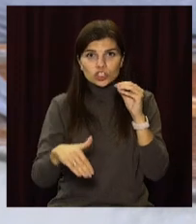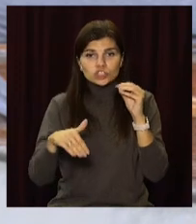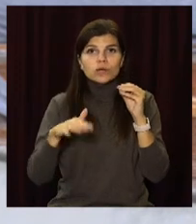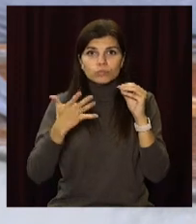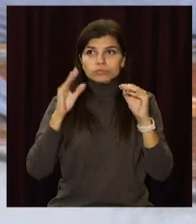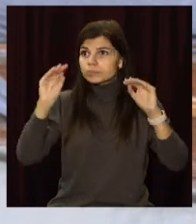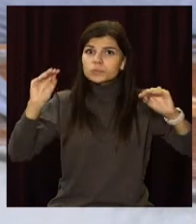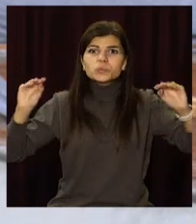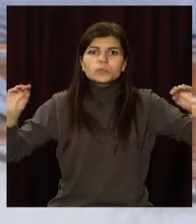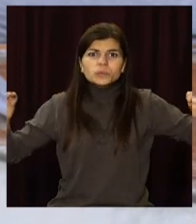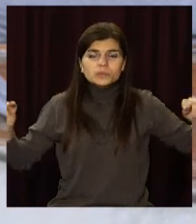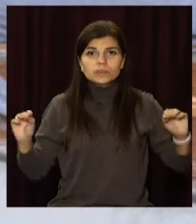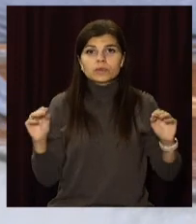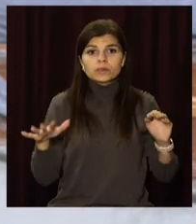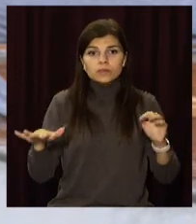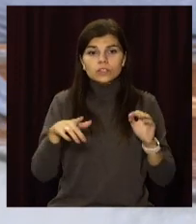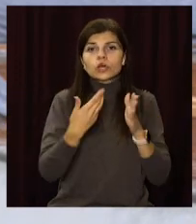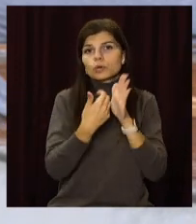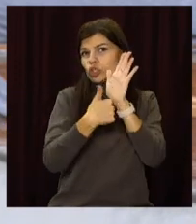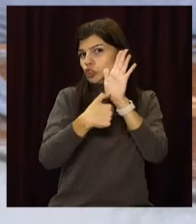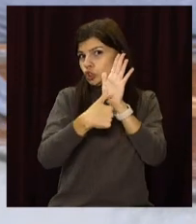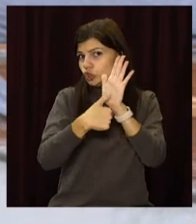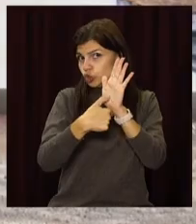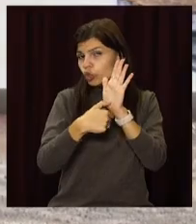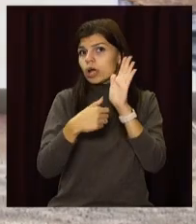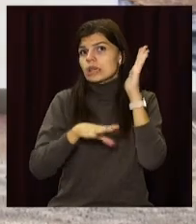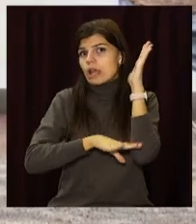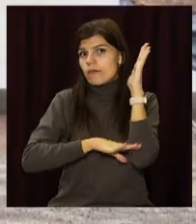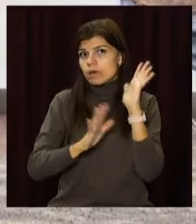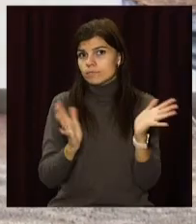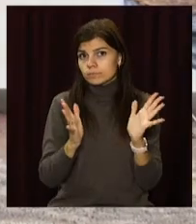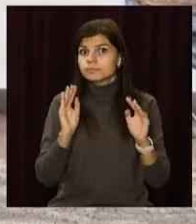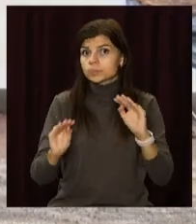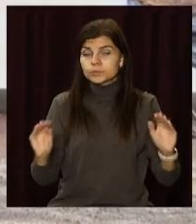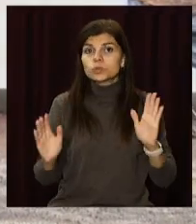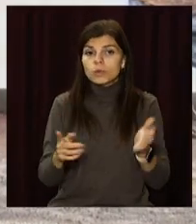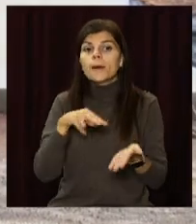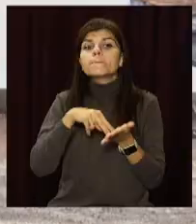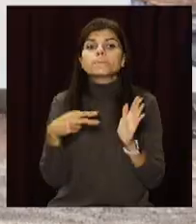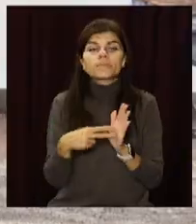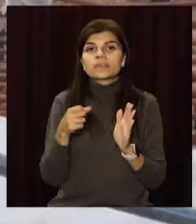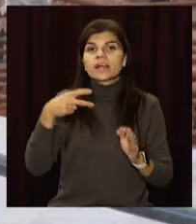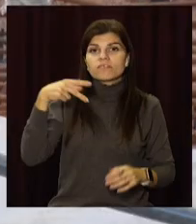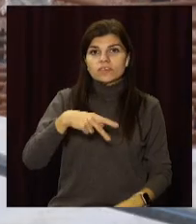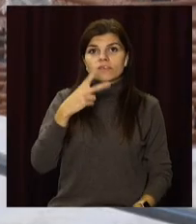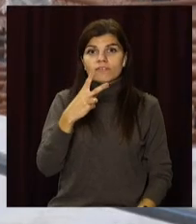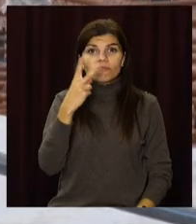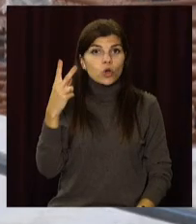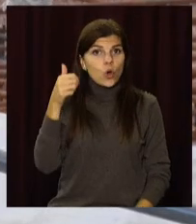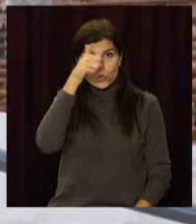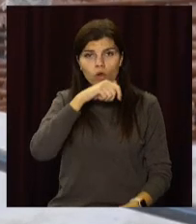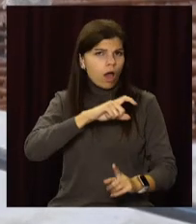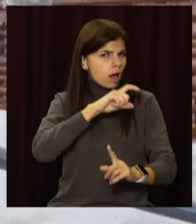метрів. І буде висаджено порядка 600 різних деревів. Благоустрій скейт-парку запланований на 2022